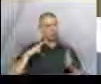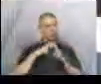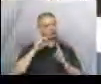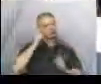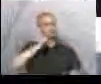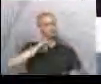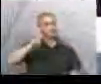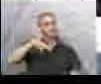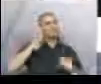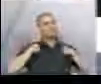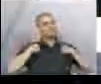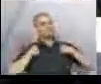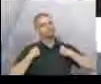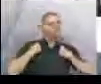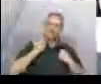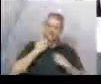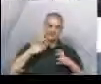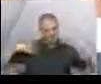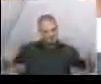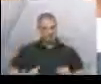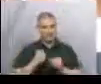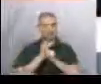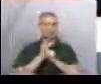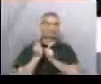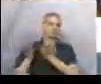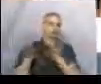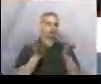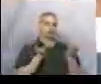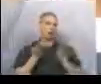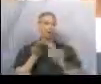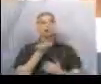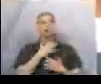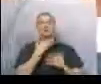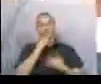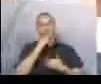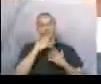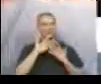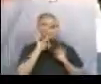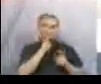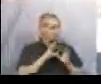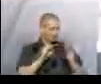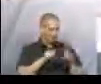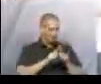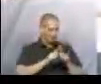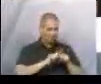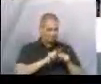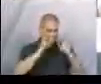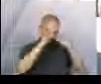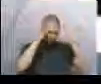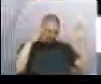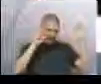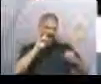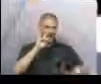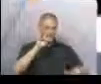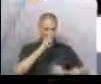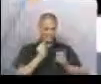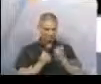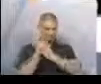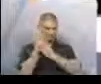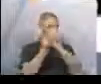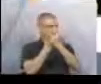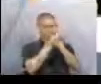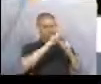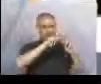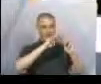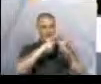המטיילים הישראלים ועושים יחד איתם סדר פסח מאוד מאוד עשיר. רגע, אתם התחלתם להיות סוג של חב"ד כזה? פותחים בתי בינה ברחבי